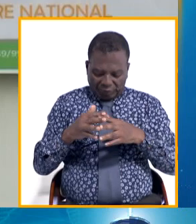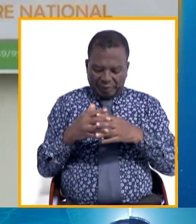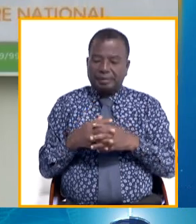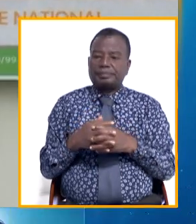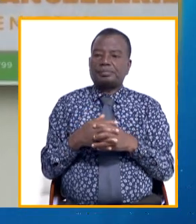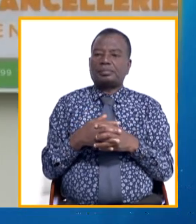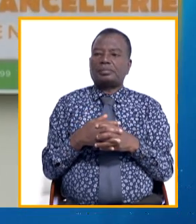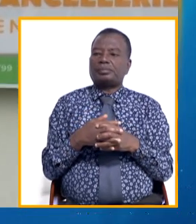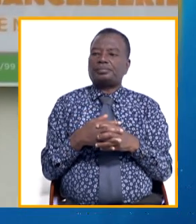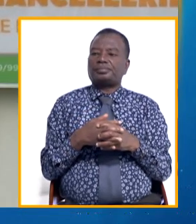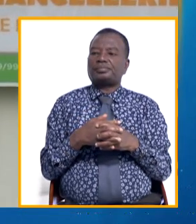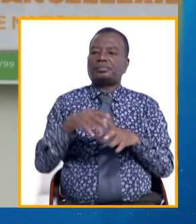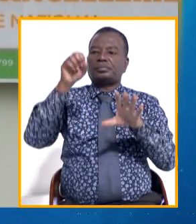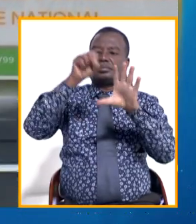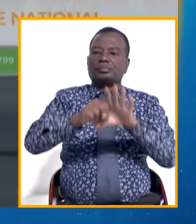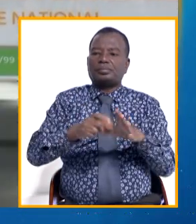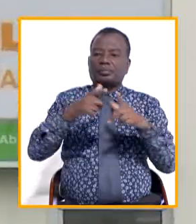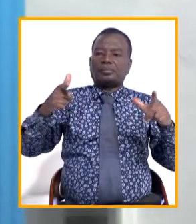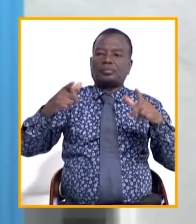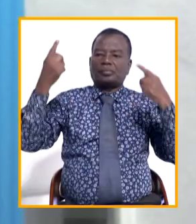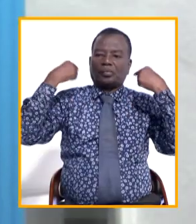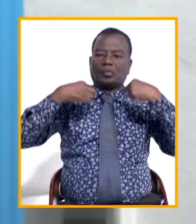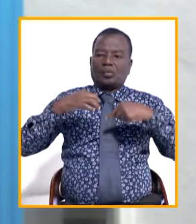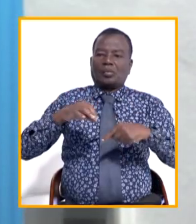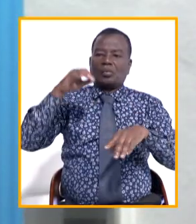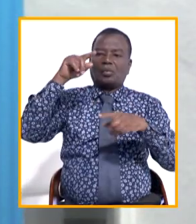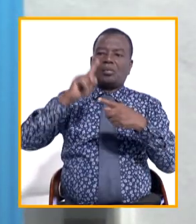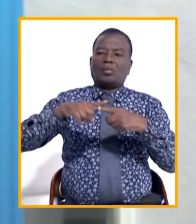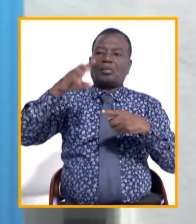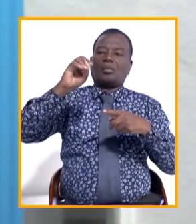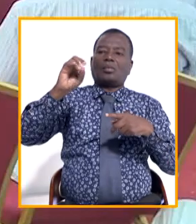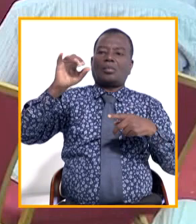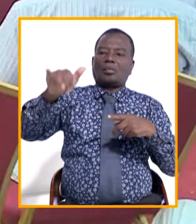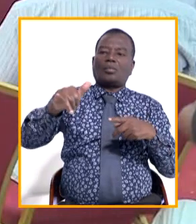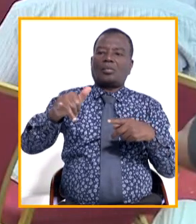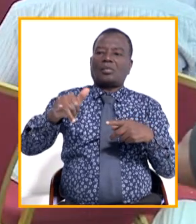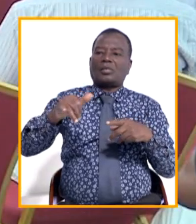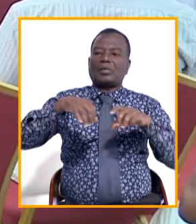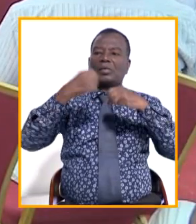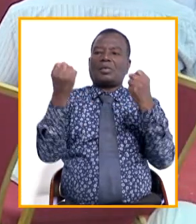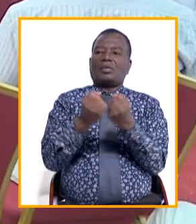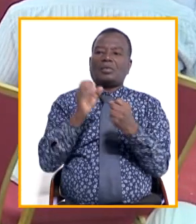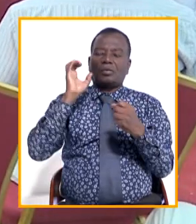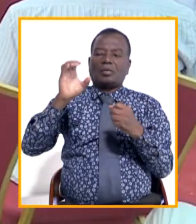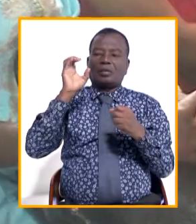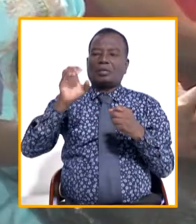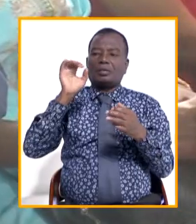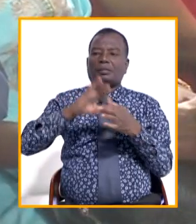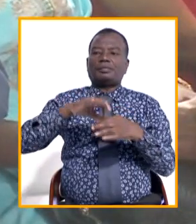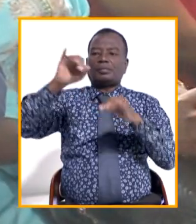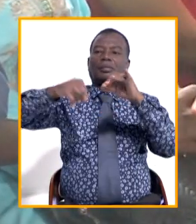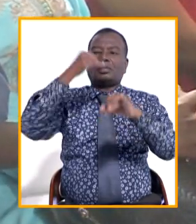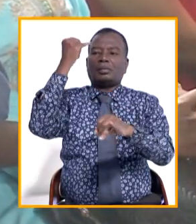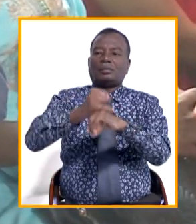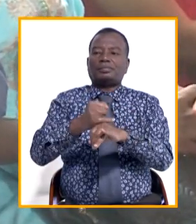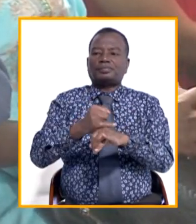Ouattara. Siège de la Grande Chancellerie dans la commune de Cocody. La salle de conférence de cette